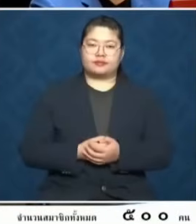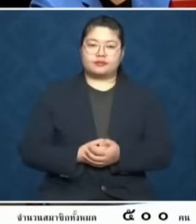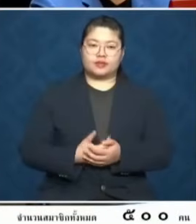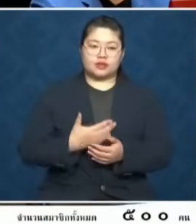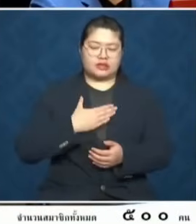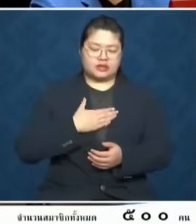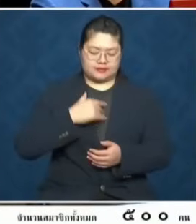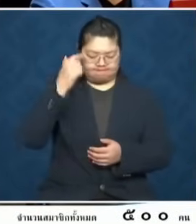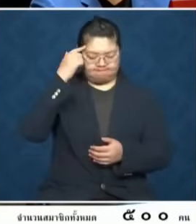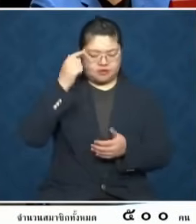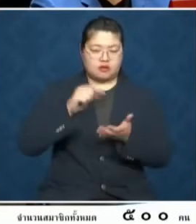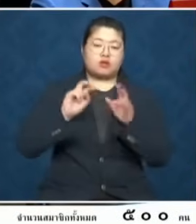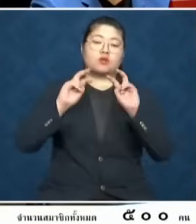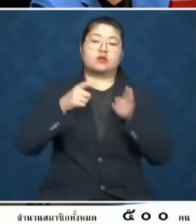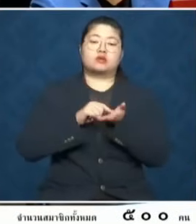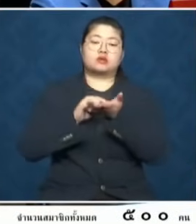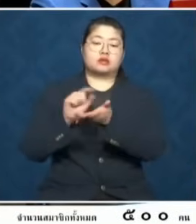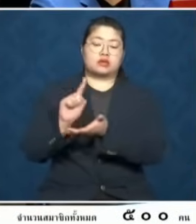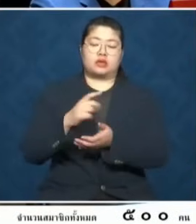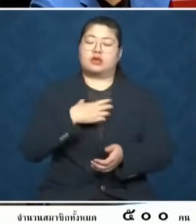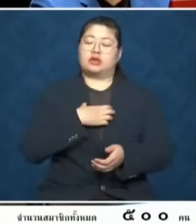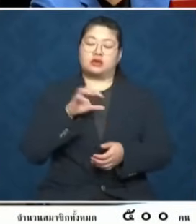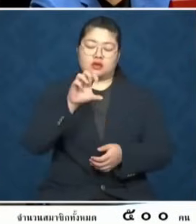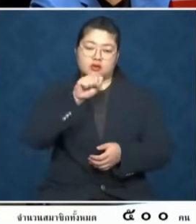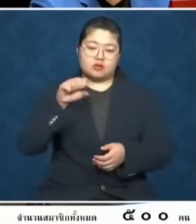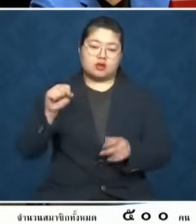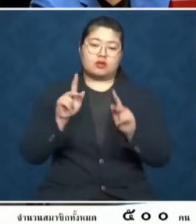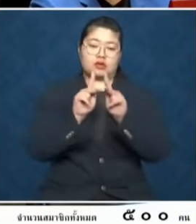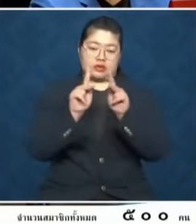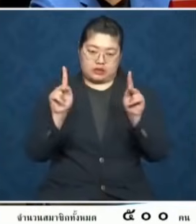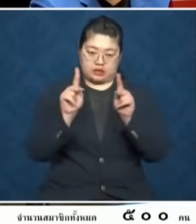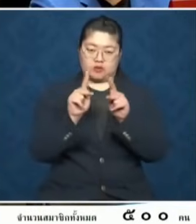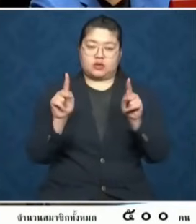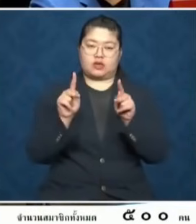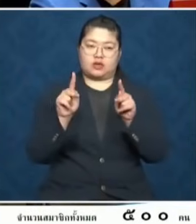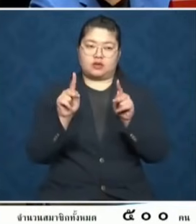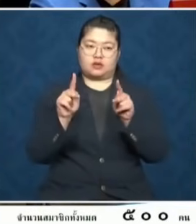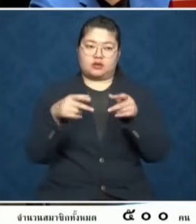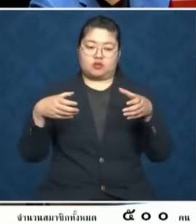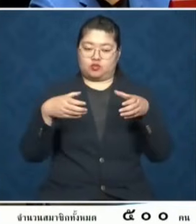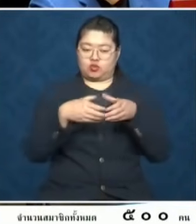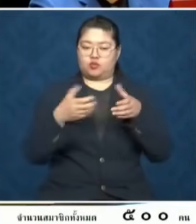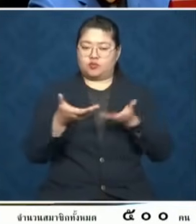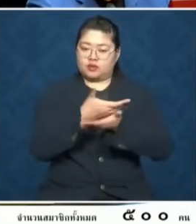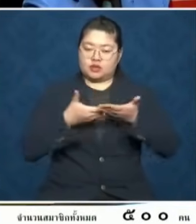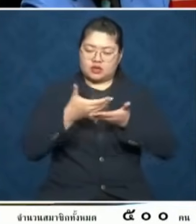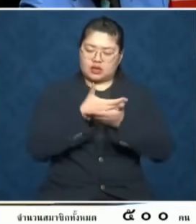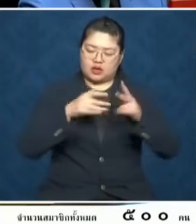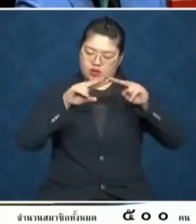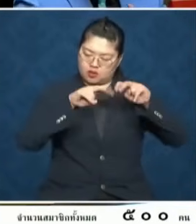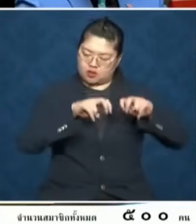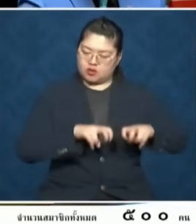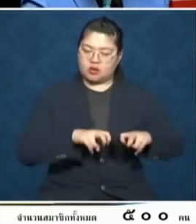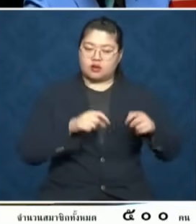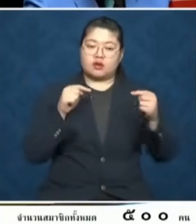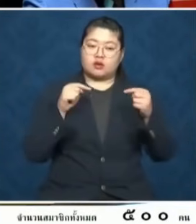คะดิฉันขอเสนอยัติขอให้สภาผู้แทนราษฎรตั้งคณะกรกรรมาธิการวิสามัญเพื่อพิจารณาศึกษาแนว